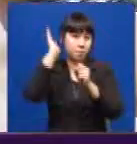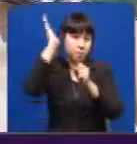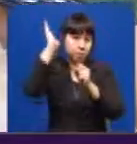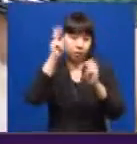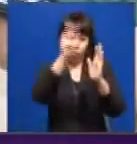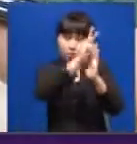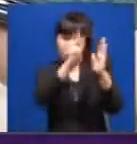ของกฎหมาย